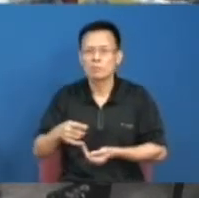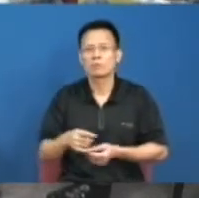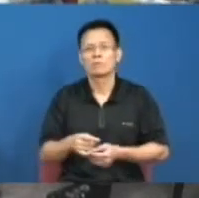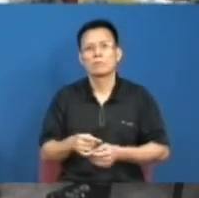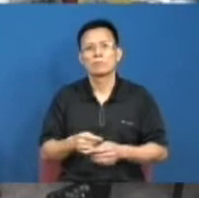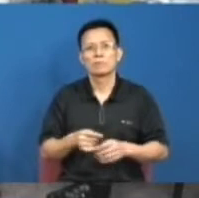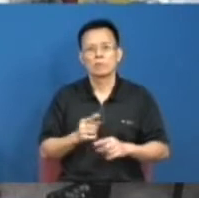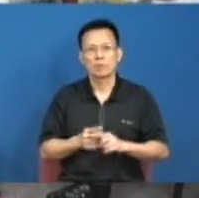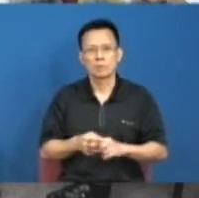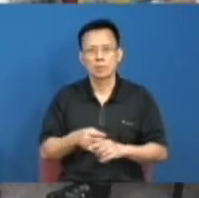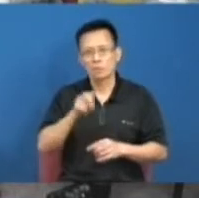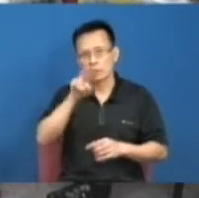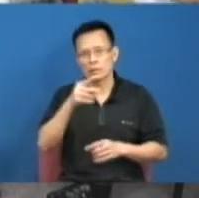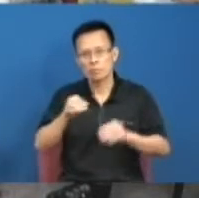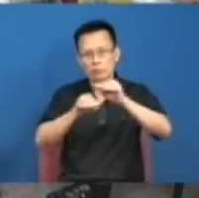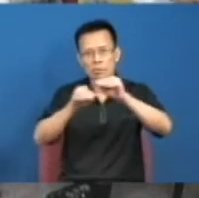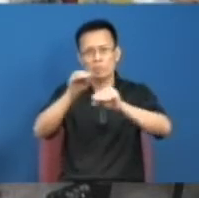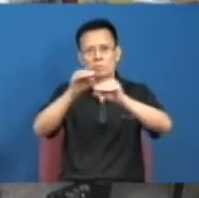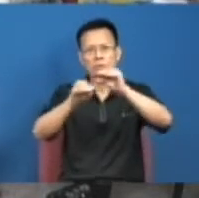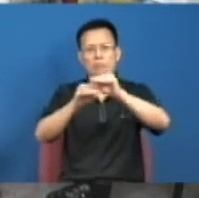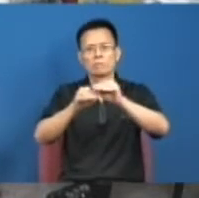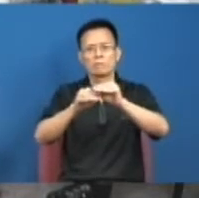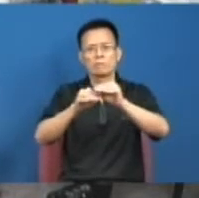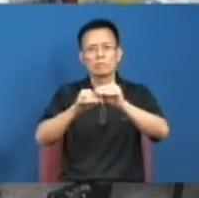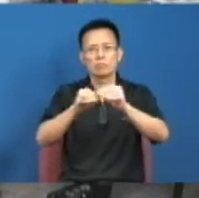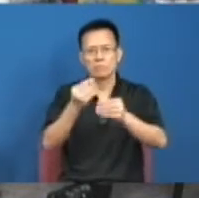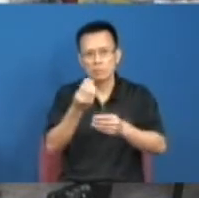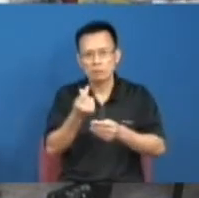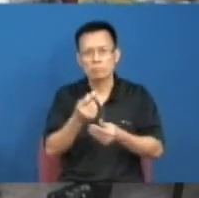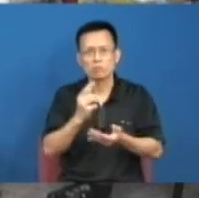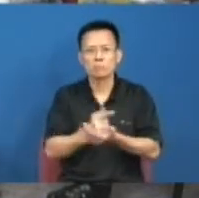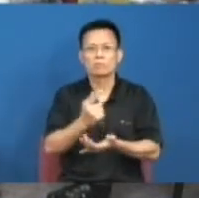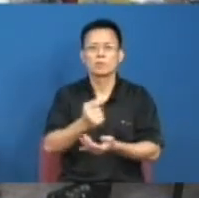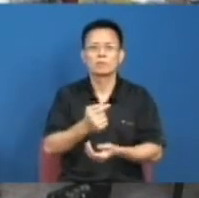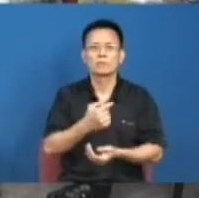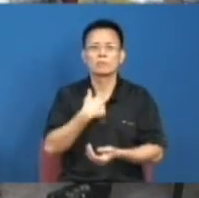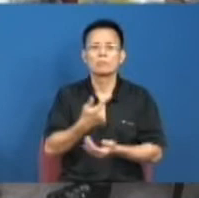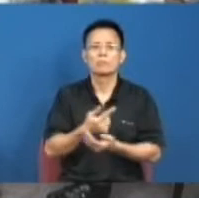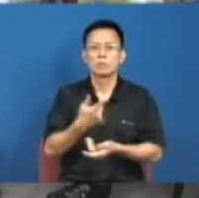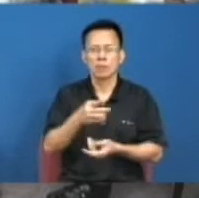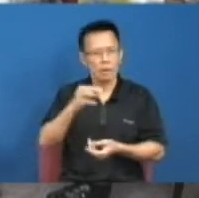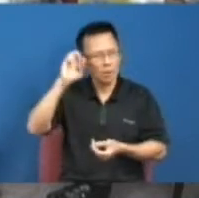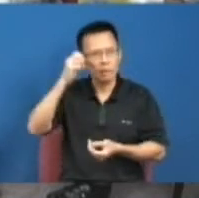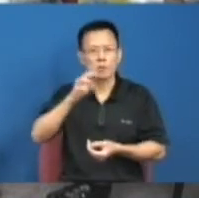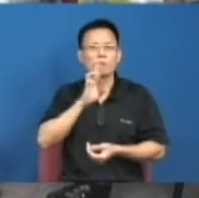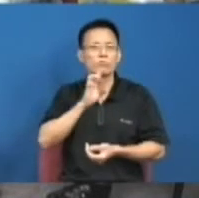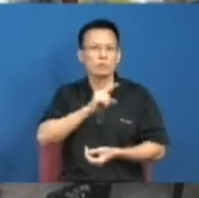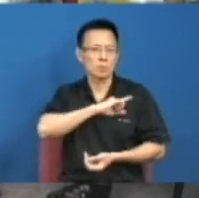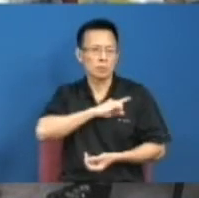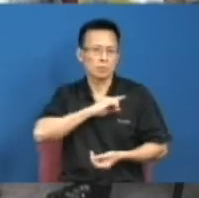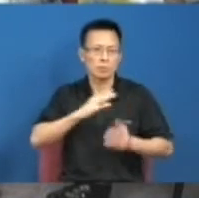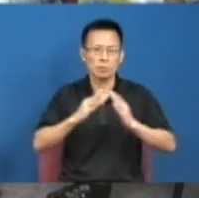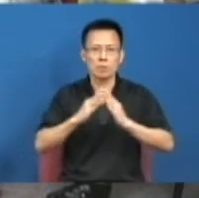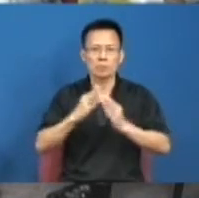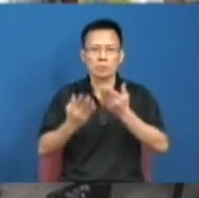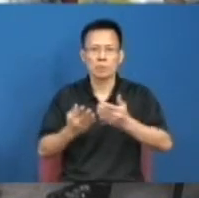到佢嗰、那個其實建築個質素真係好重要。如果即係想象下，如果自己屋企唔好話自己屋企入